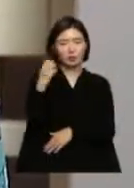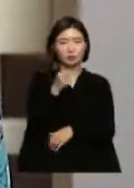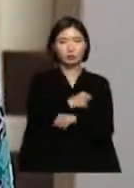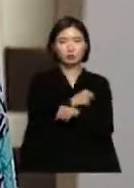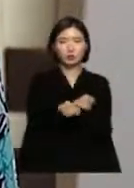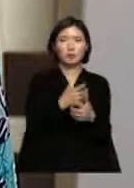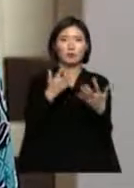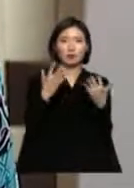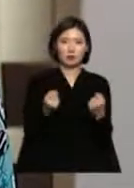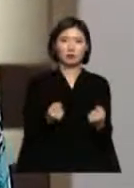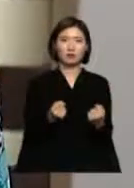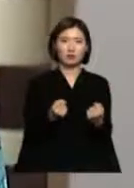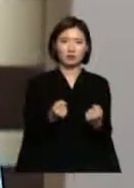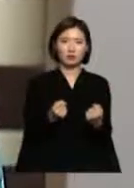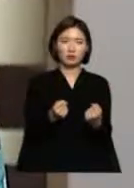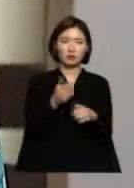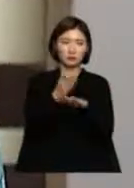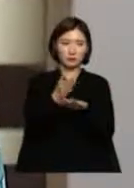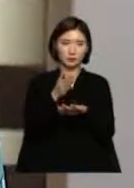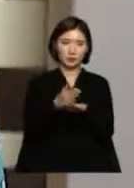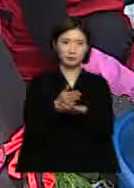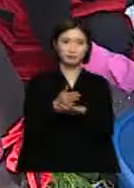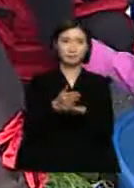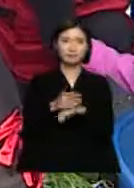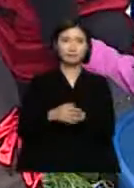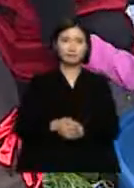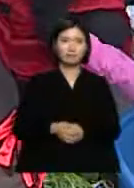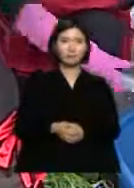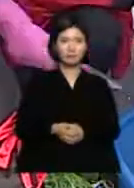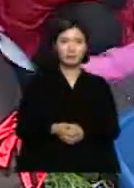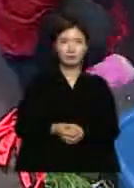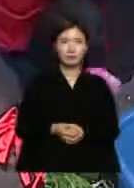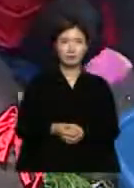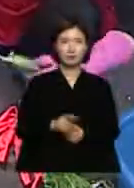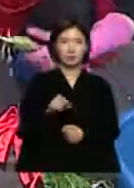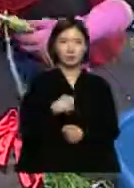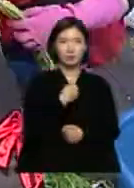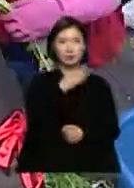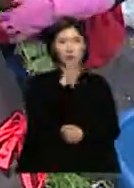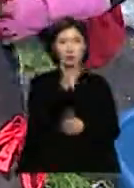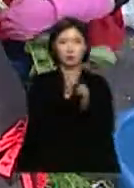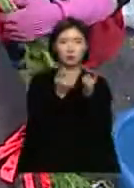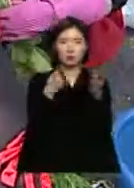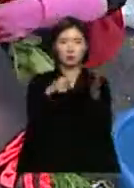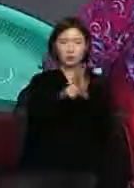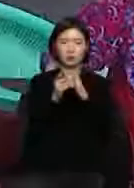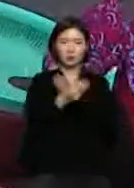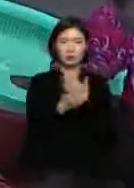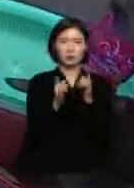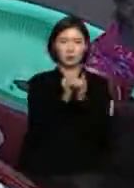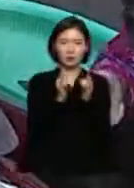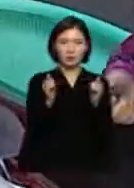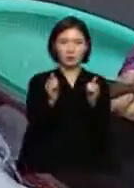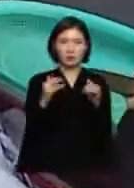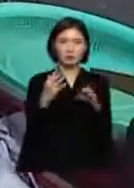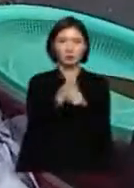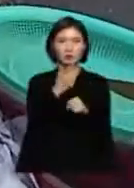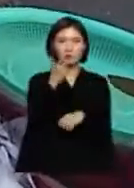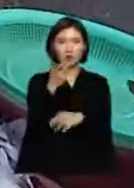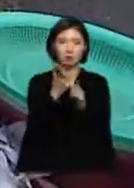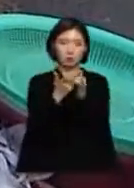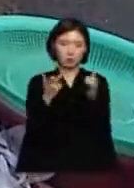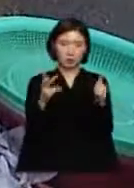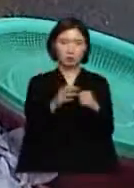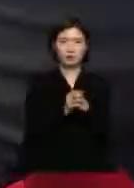수고를 많이 하셔서 너무나마 감사하고 고맙고. 임 씨처럼 홀몸 어르신들을 위해 봉사를 하는 사람은 모두